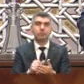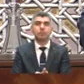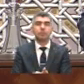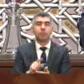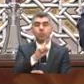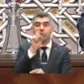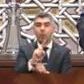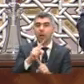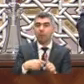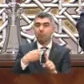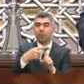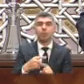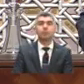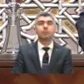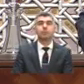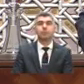تعقيب اضافي؟